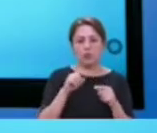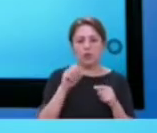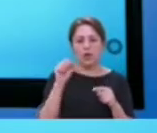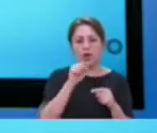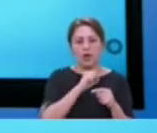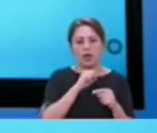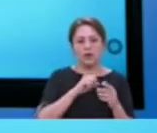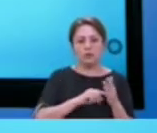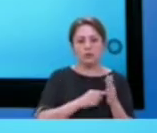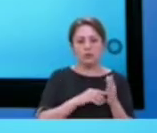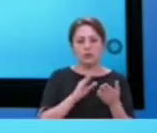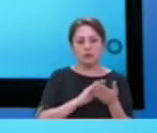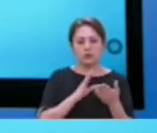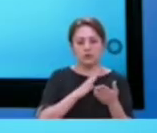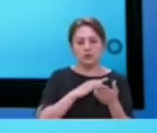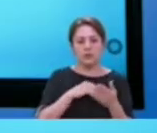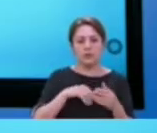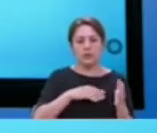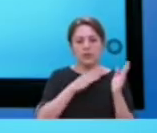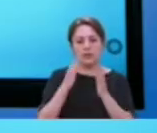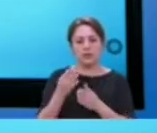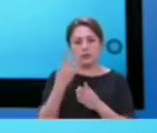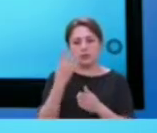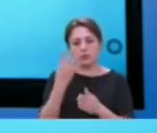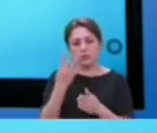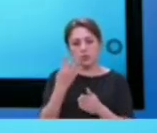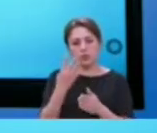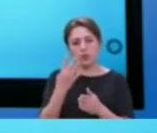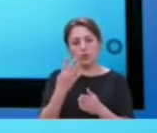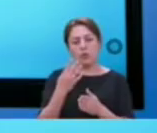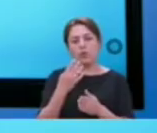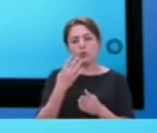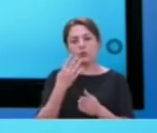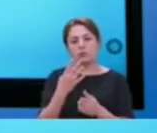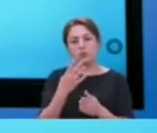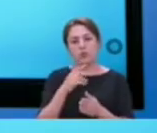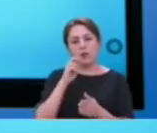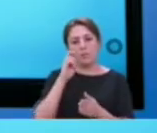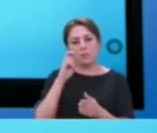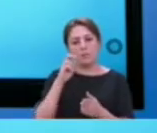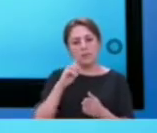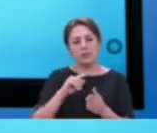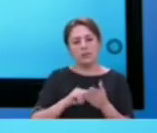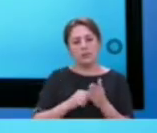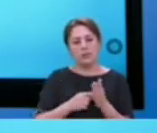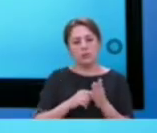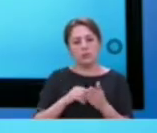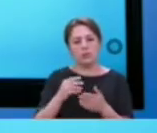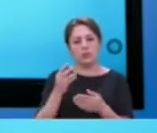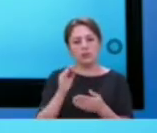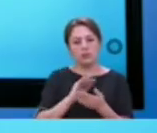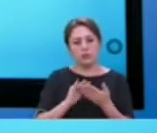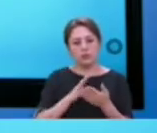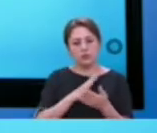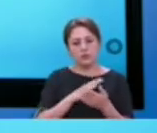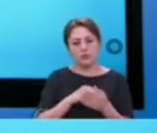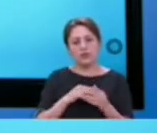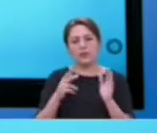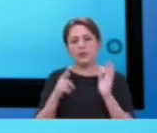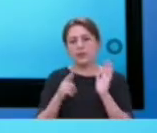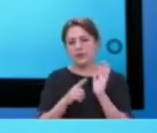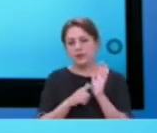nuqtani joyladik. Keyingisi 4. Demak, mana 4 ga B nuqtani joylaymiz.